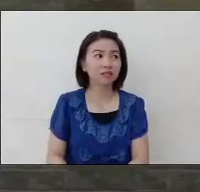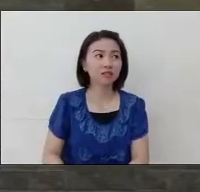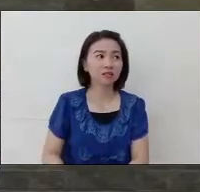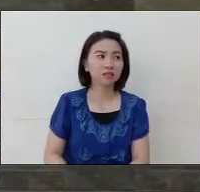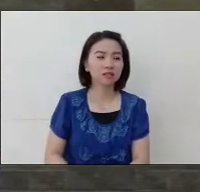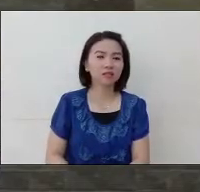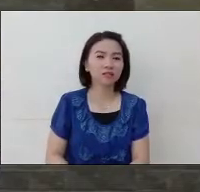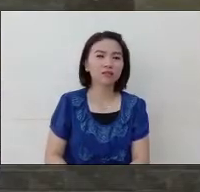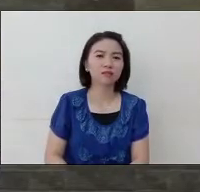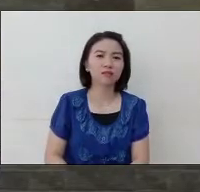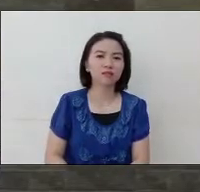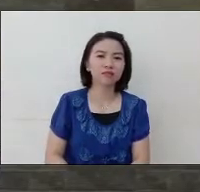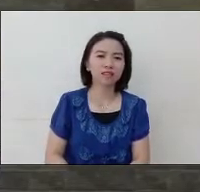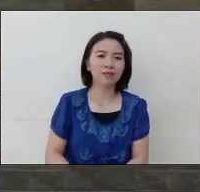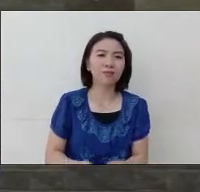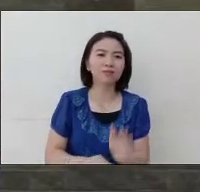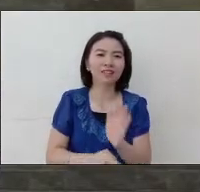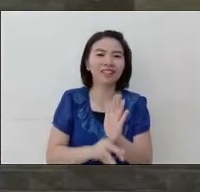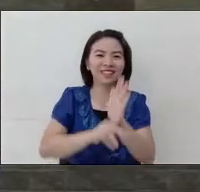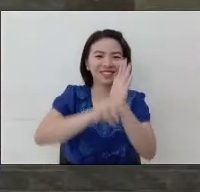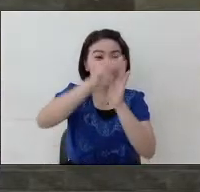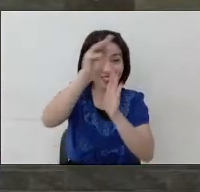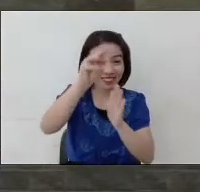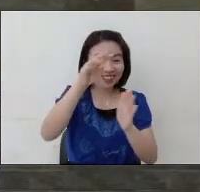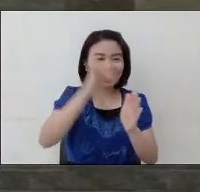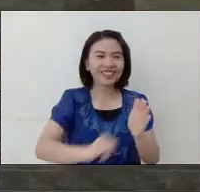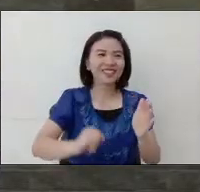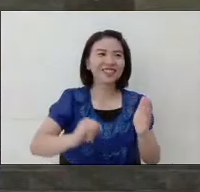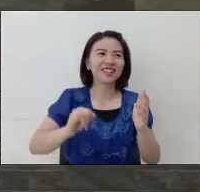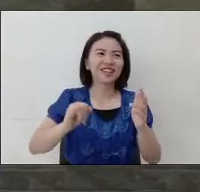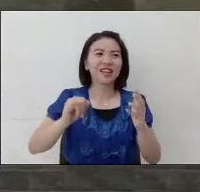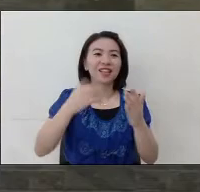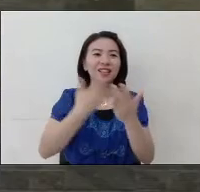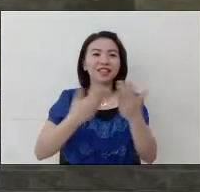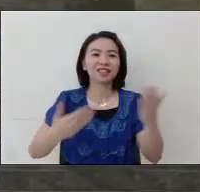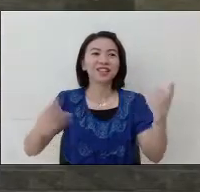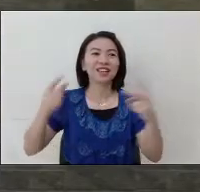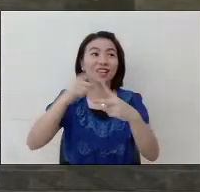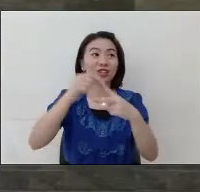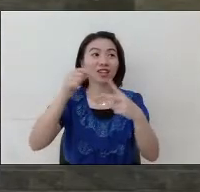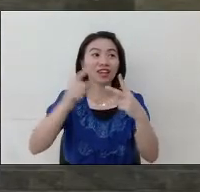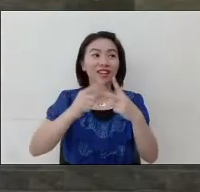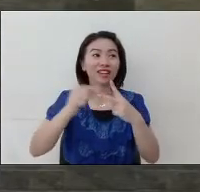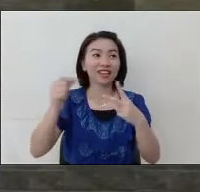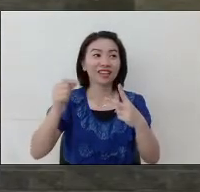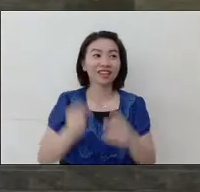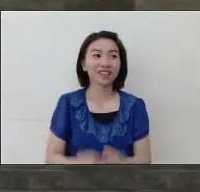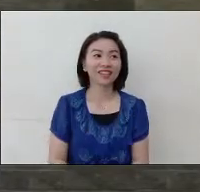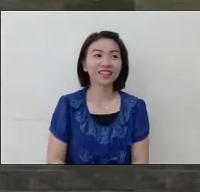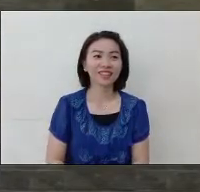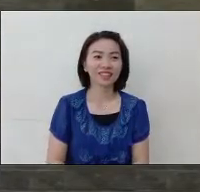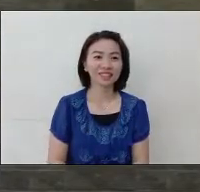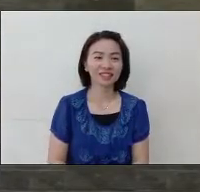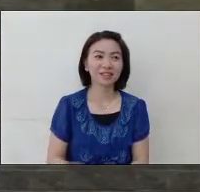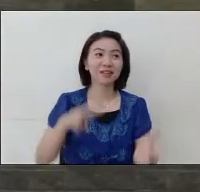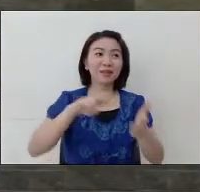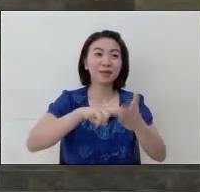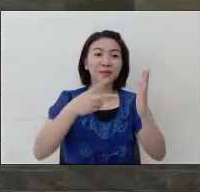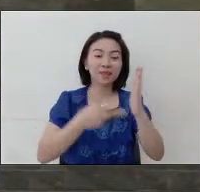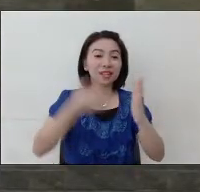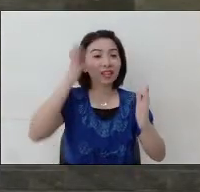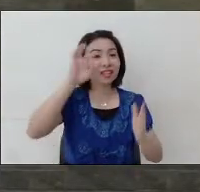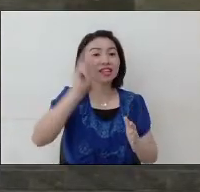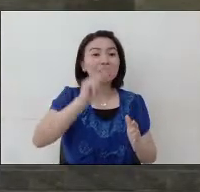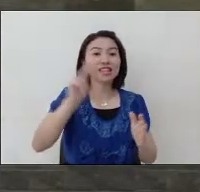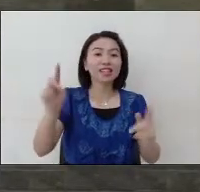maturity is a matter of choice. In other words, pipiliin niya yung kanyang iisipin.